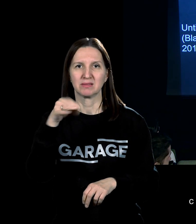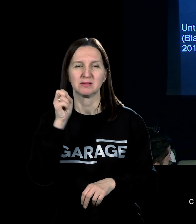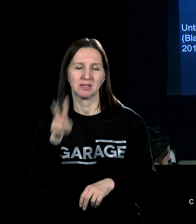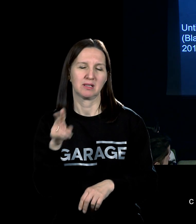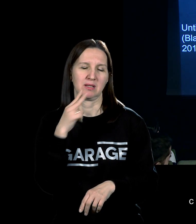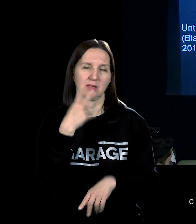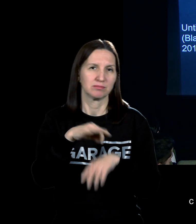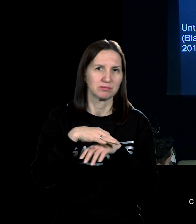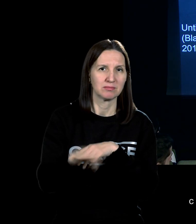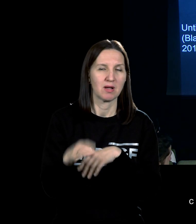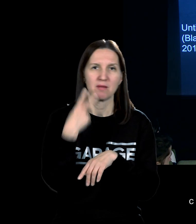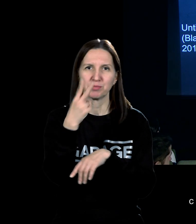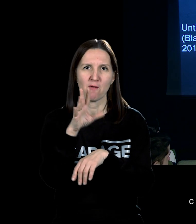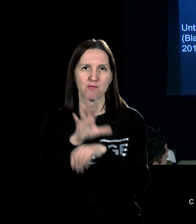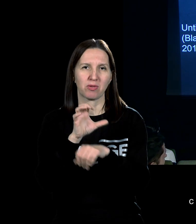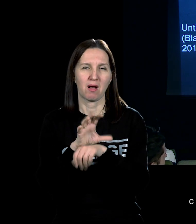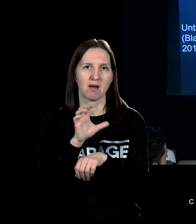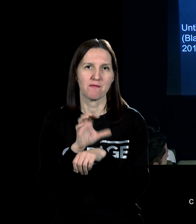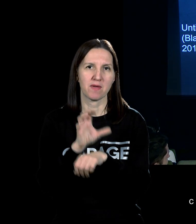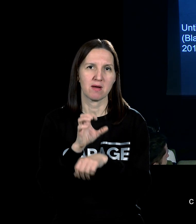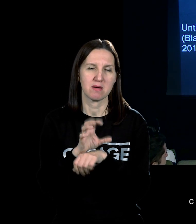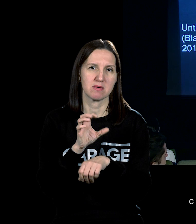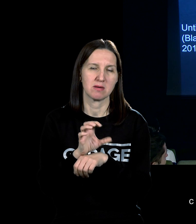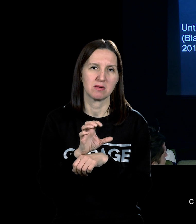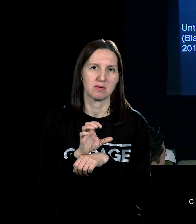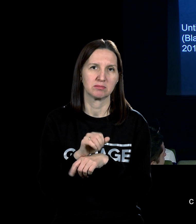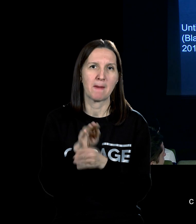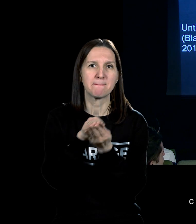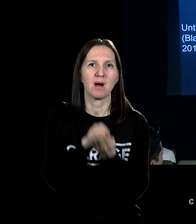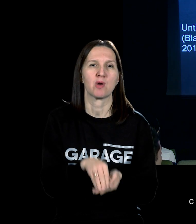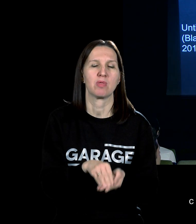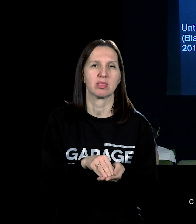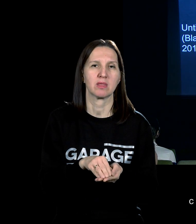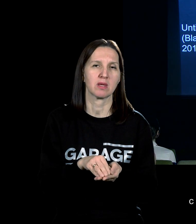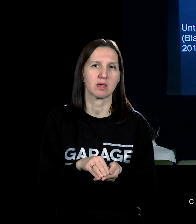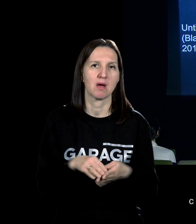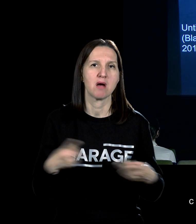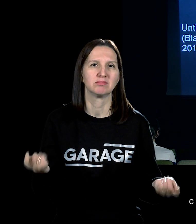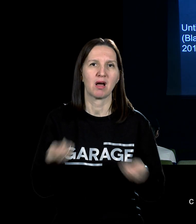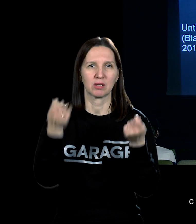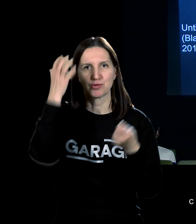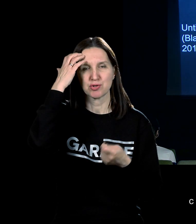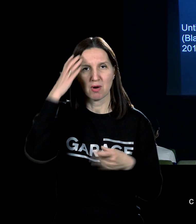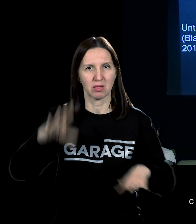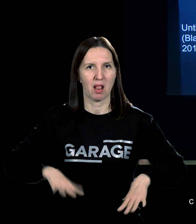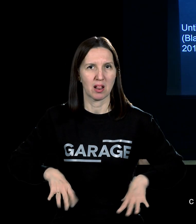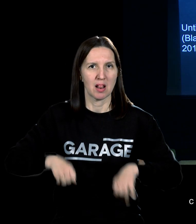с похоронной картой Кеннеди, где была эта черная лошадь, почему-то без седла и с этими